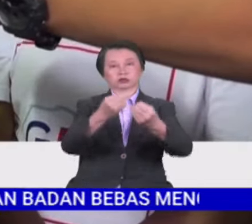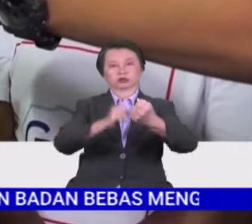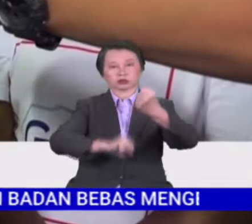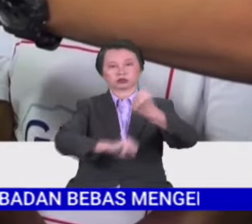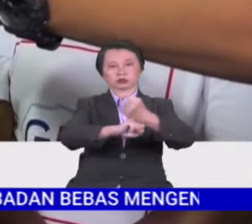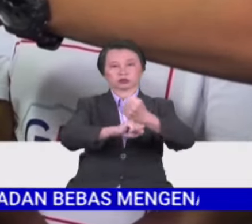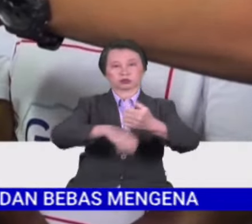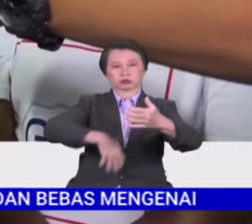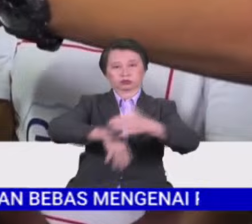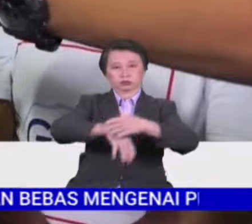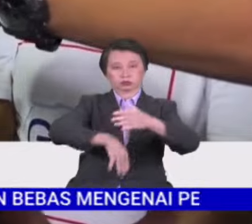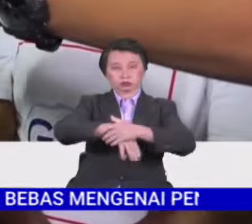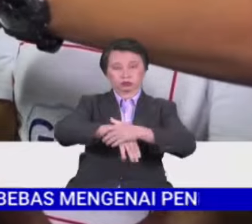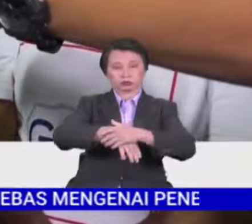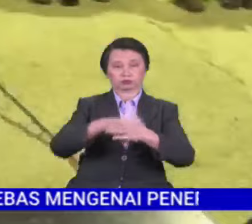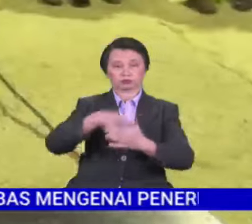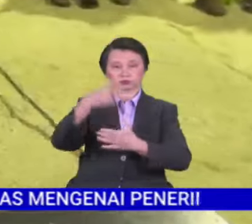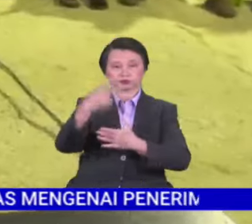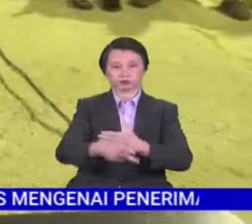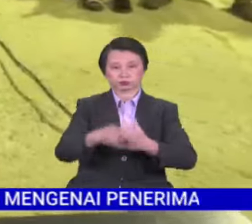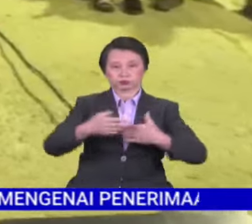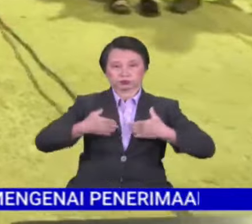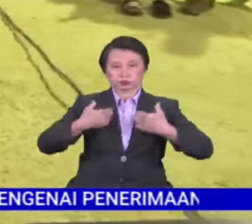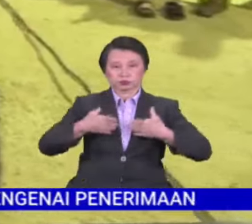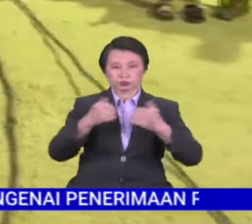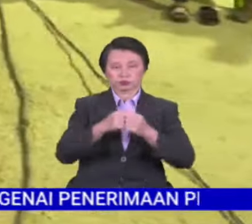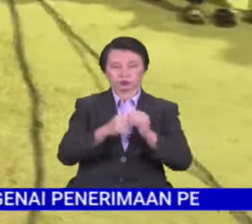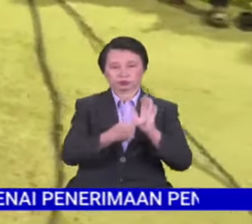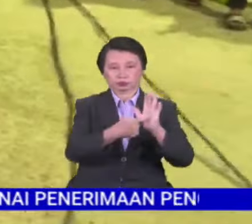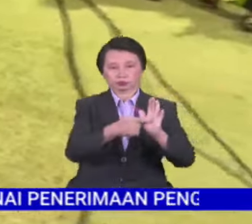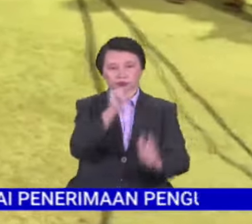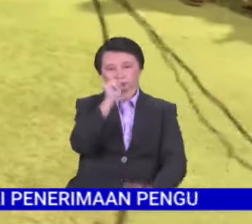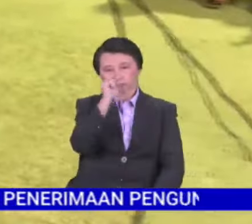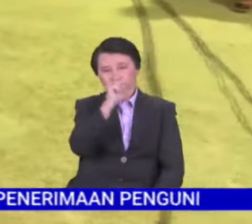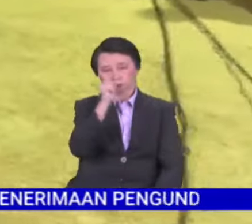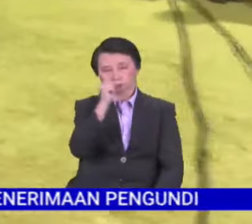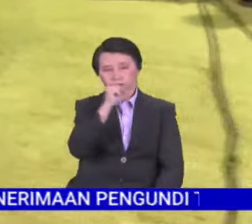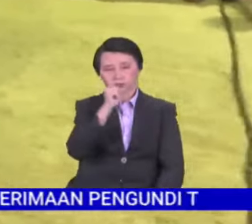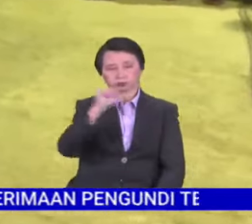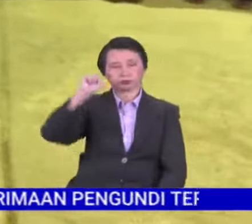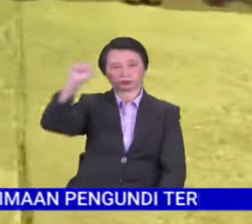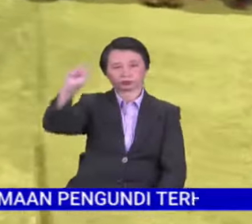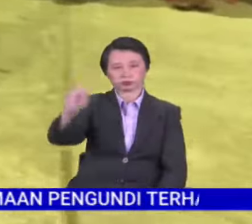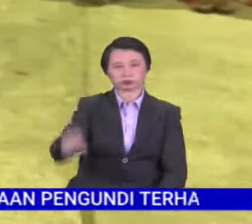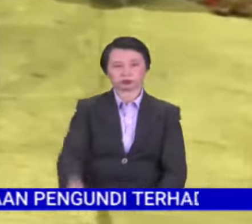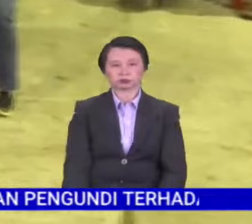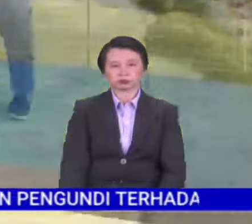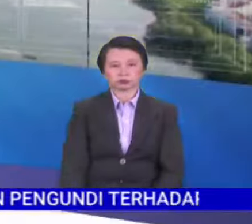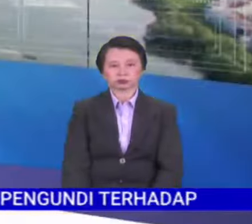sokongan. Program ini turut dimeriahkan dengan penampilan artis tempatan Sabah.